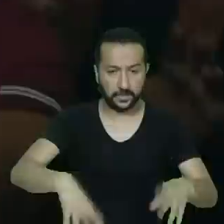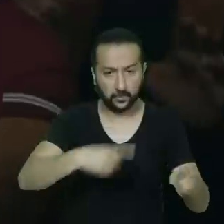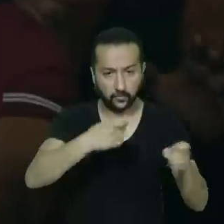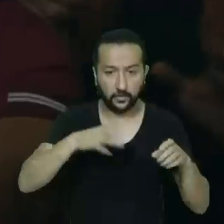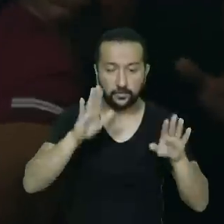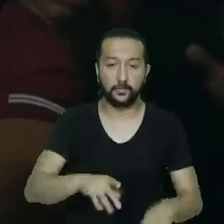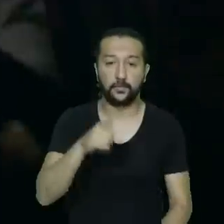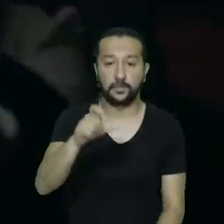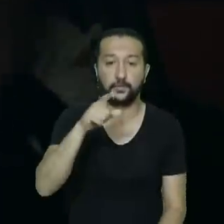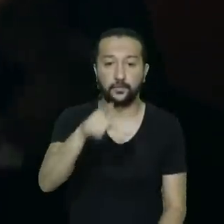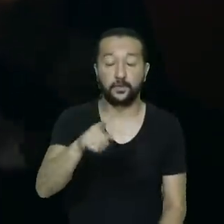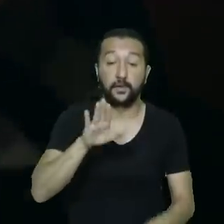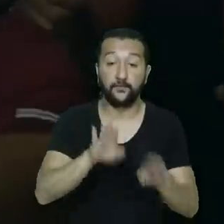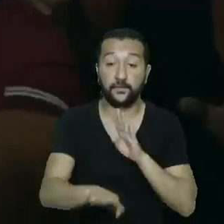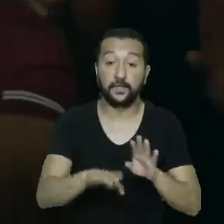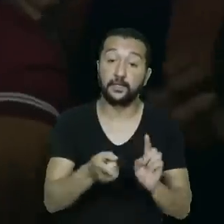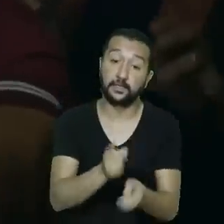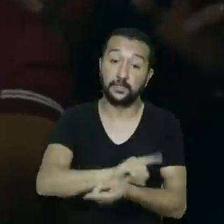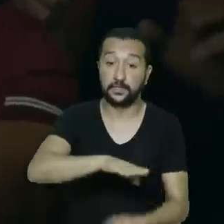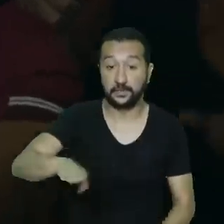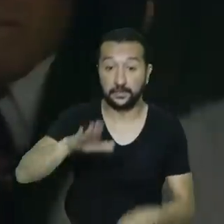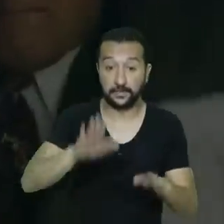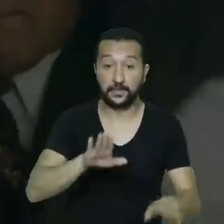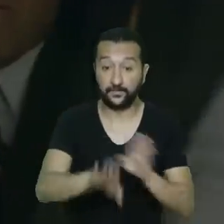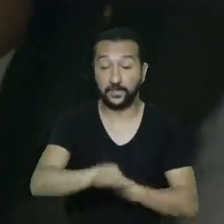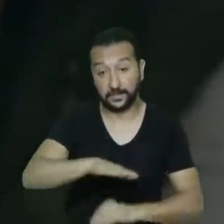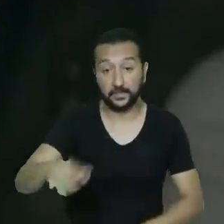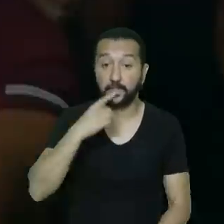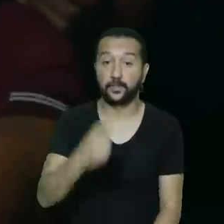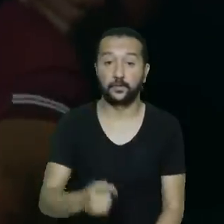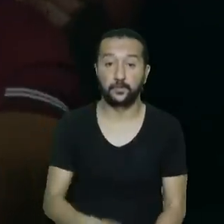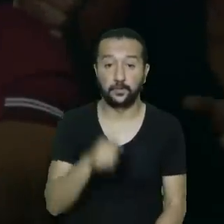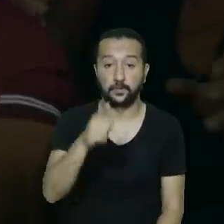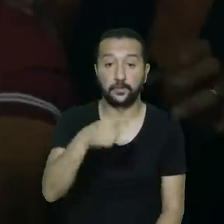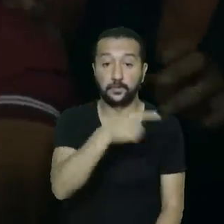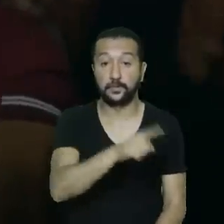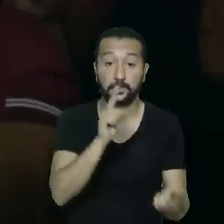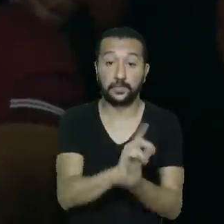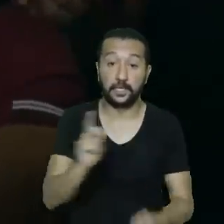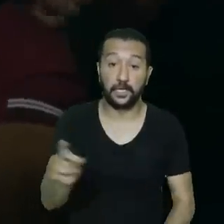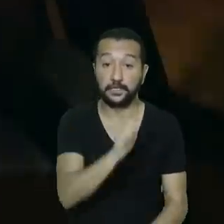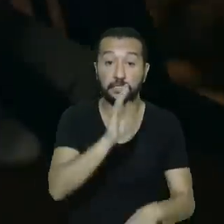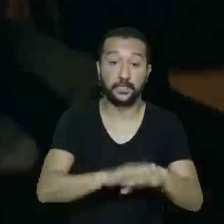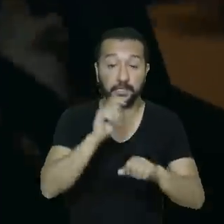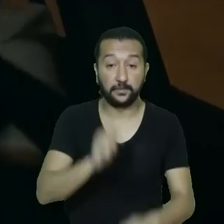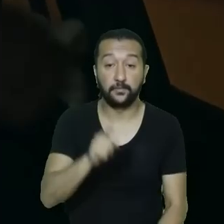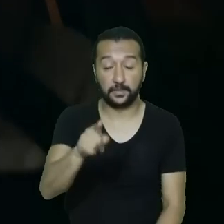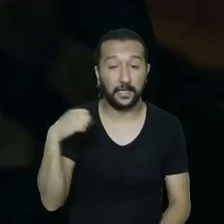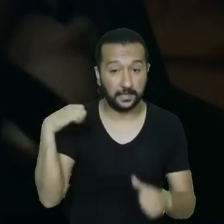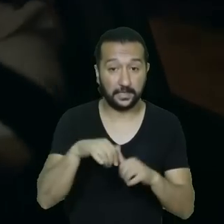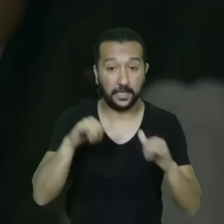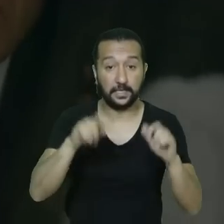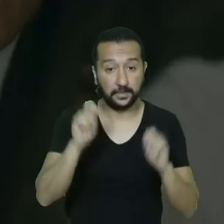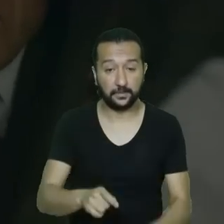tüfeği. Cemil, frengi ve sağa çek. Frengi ve sağa çek Cemil. Kız Allah'ın kaçakını yaptın ya. Yine aynısını